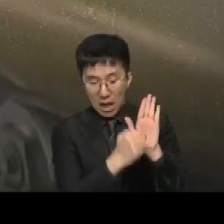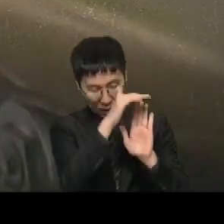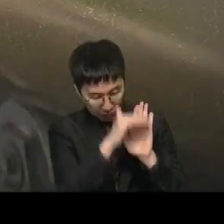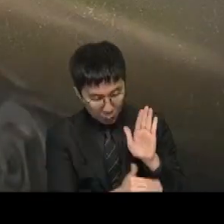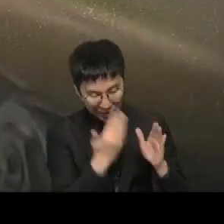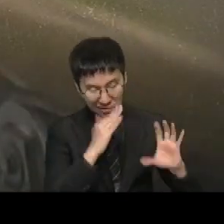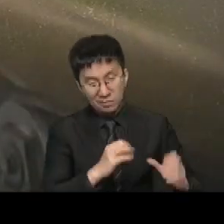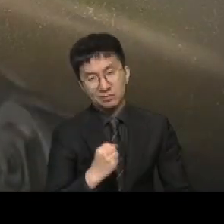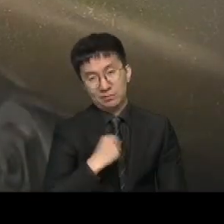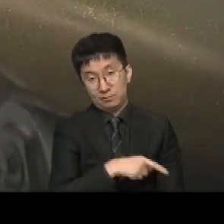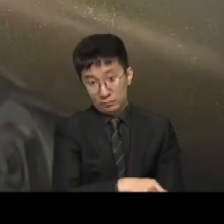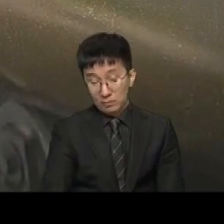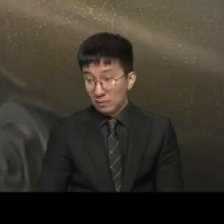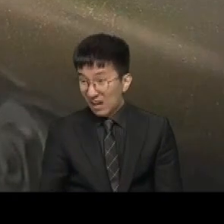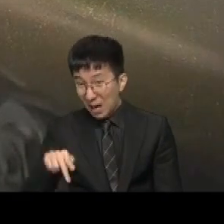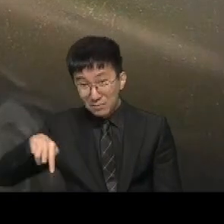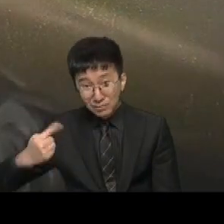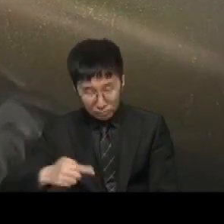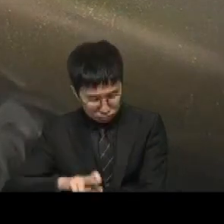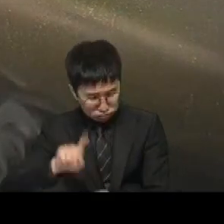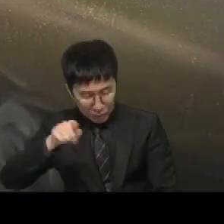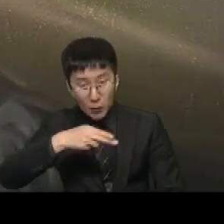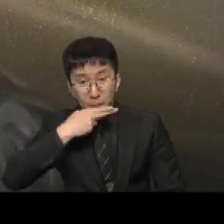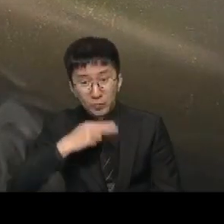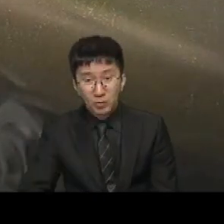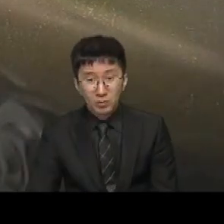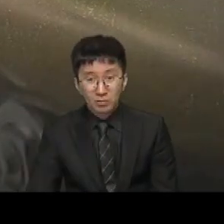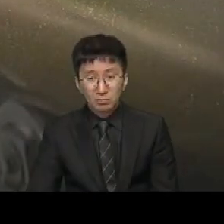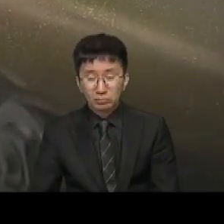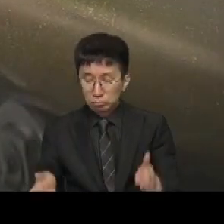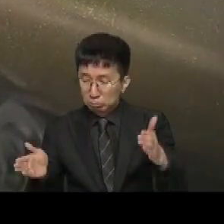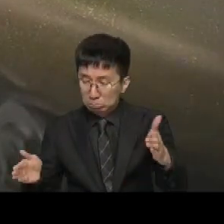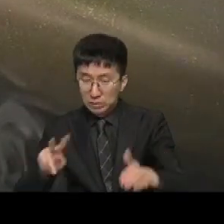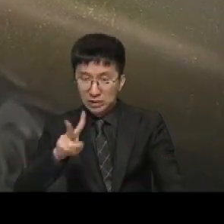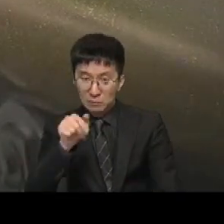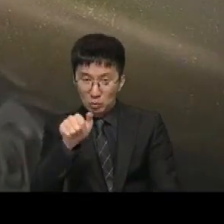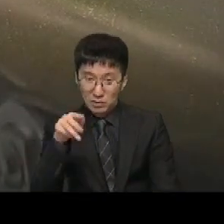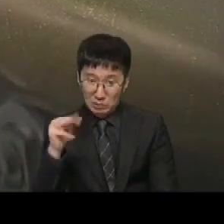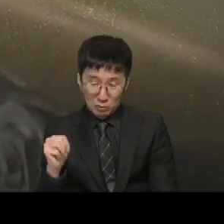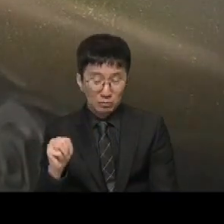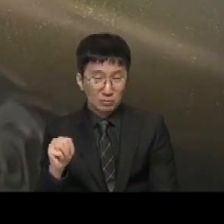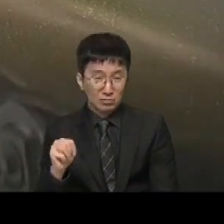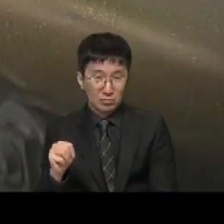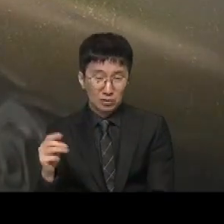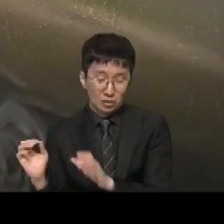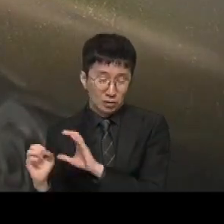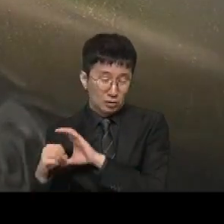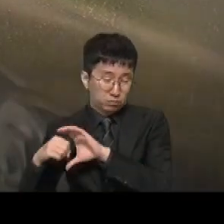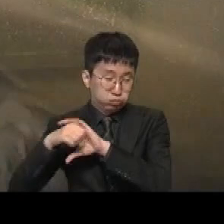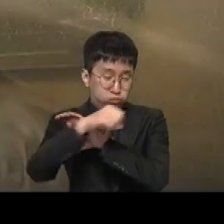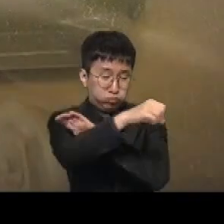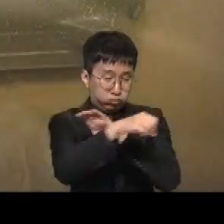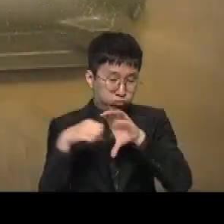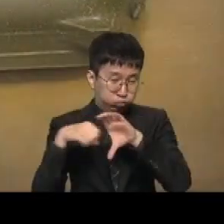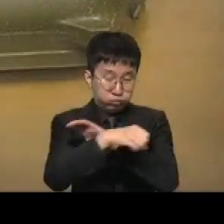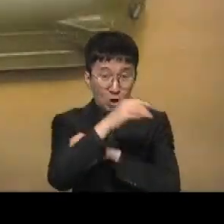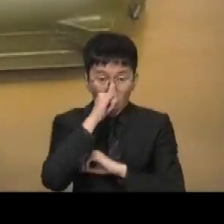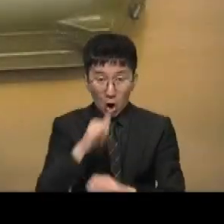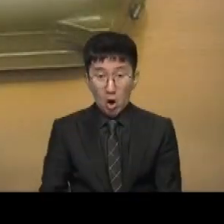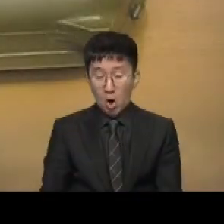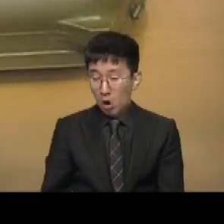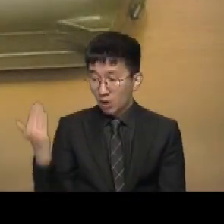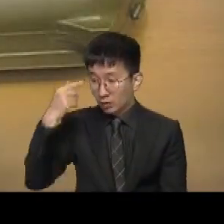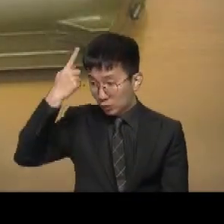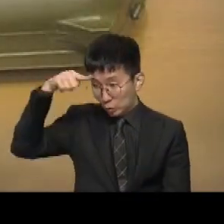전차 같은 지상 전력도 없이 사거리 250km인 아야시 250 로켓, 또 구소련이